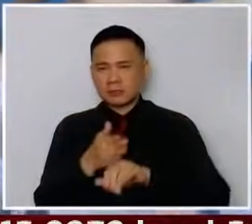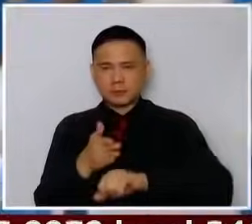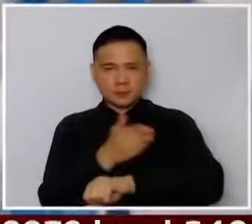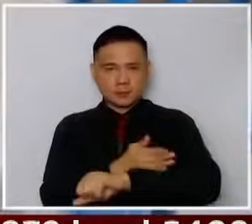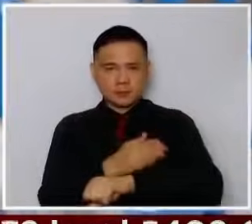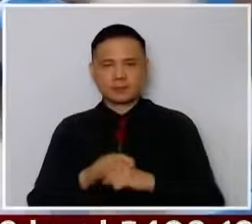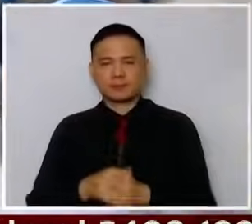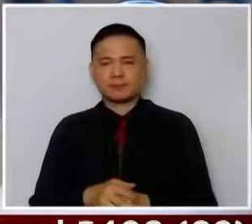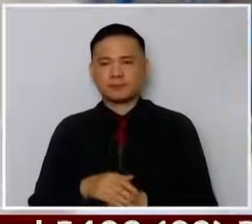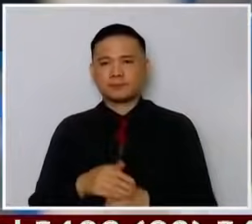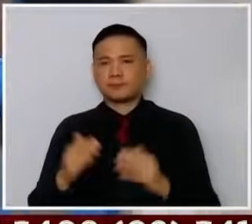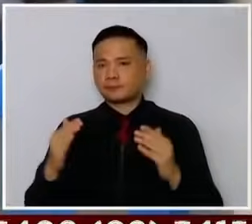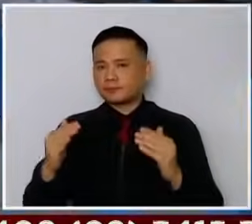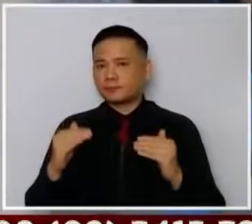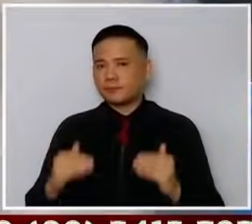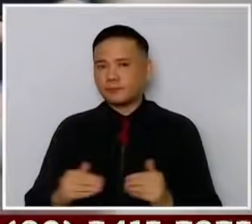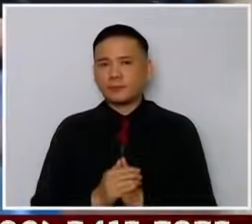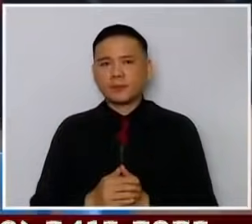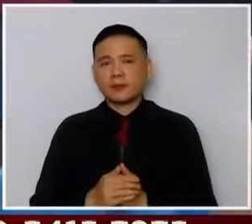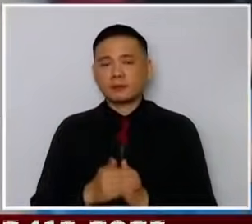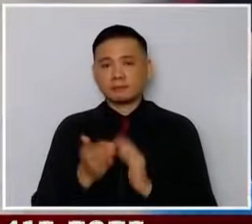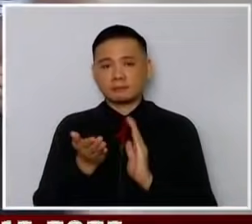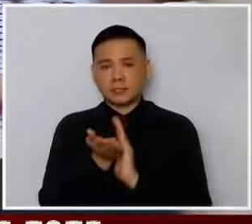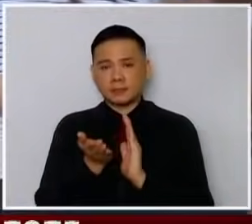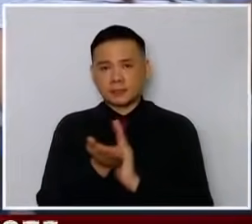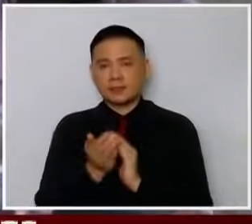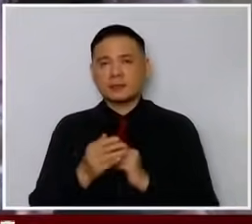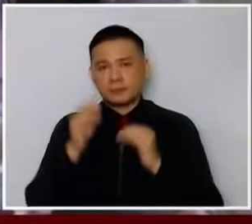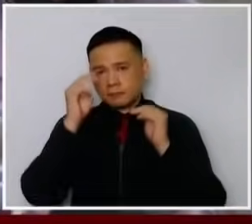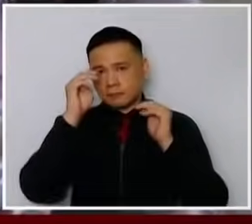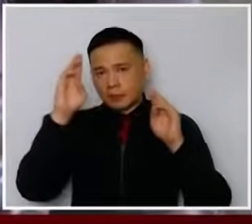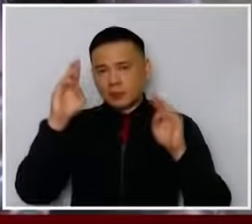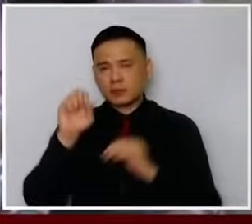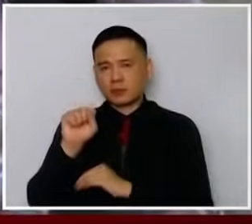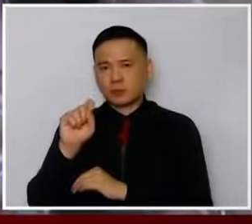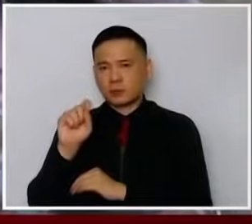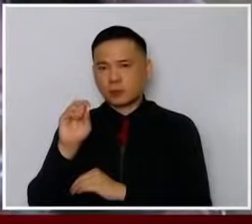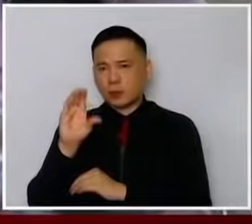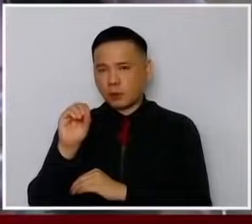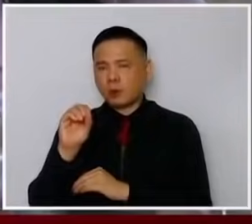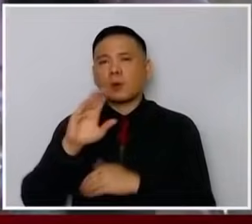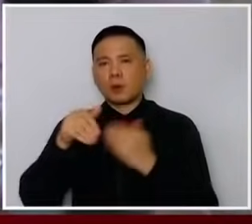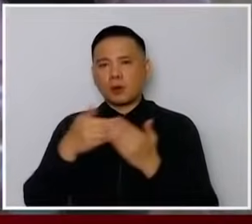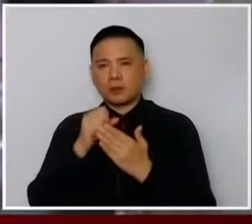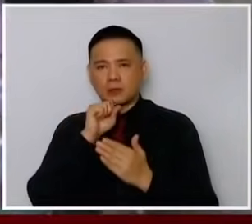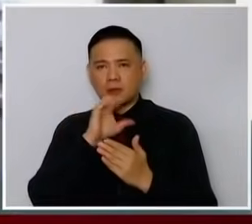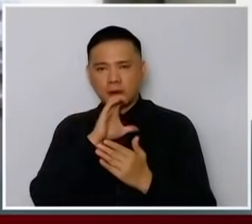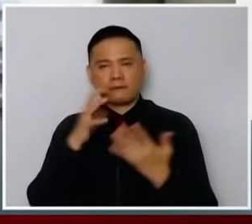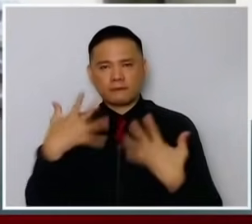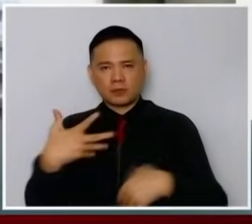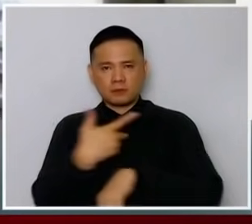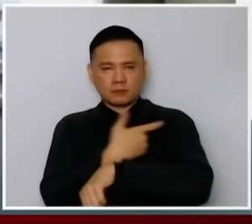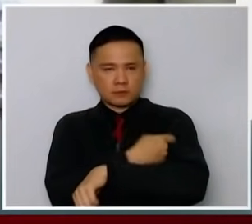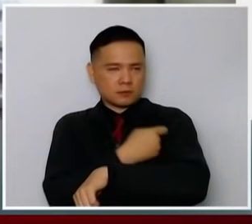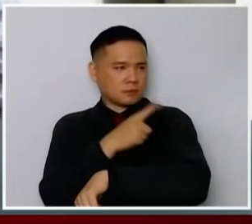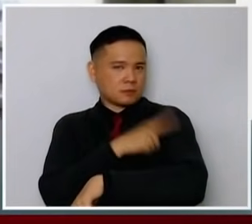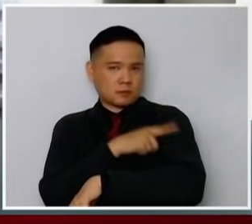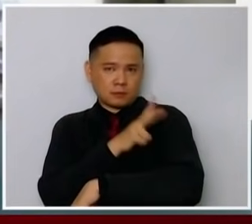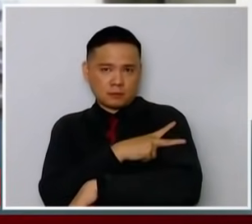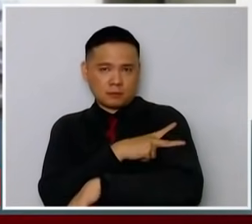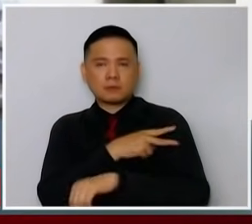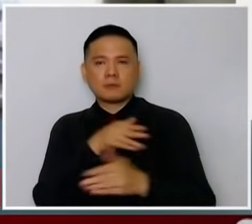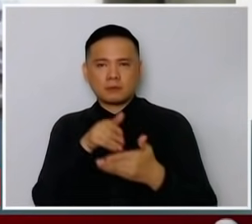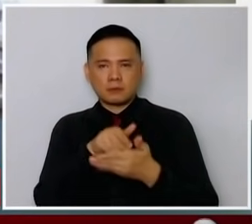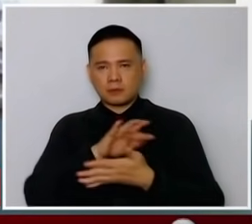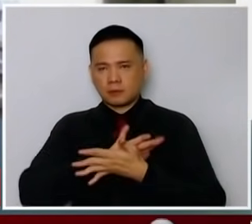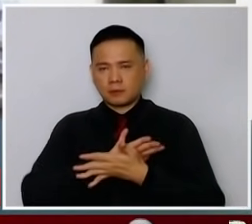Pasig, sinabi ni Mayor Vico Soto na halos lahat ng senior citizens ay bakunado na kontra COVID-19. Na ang